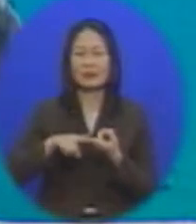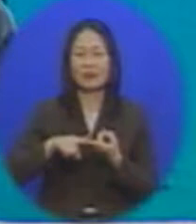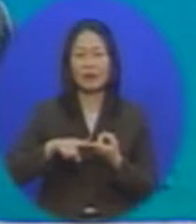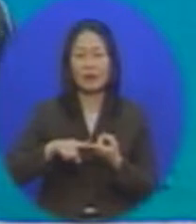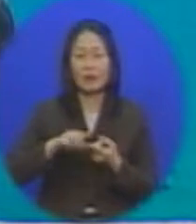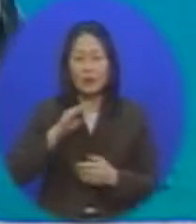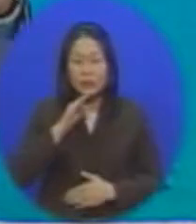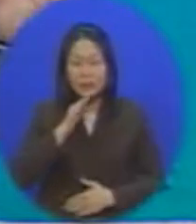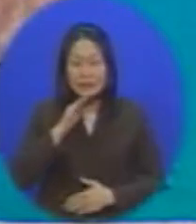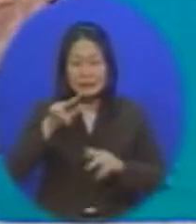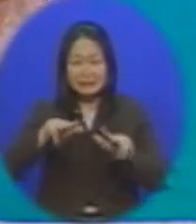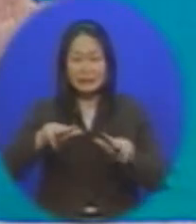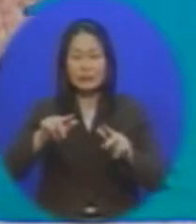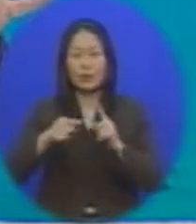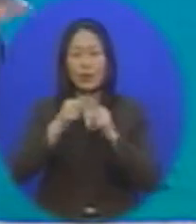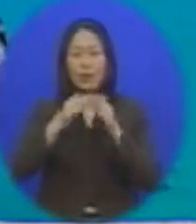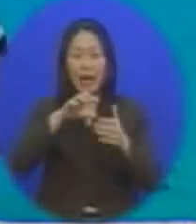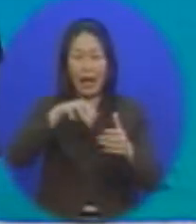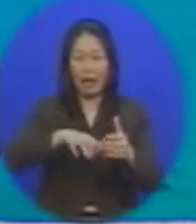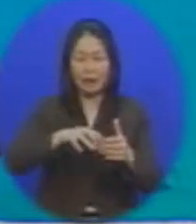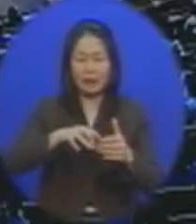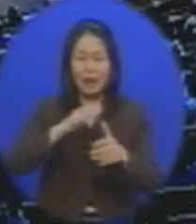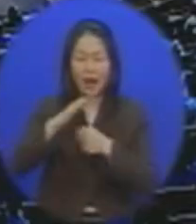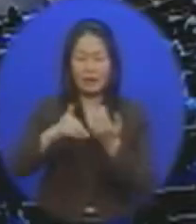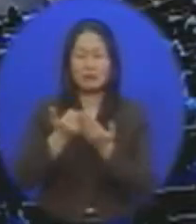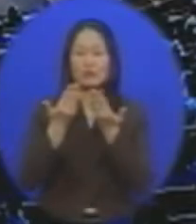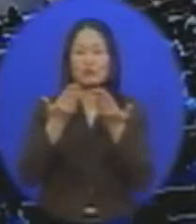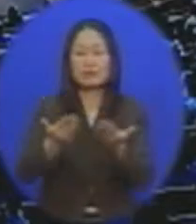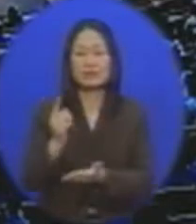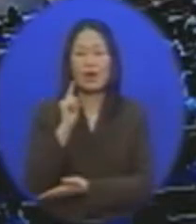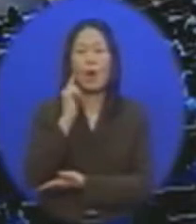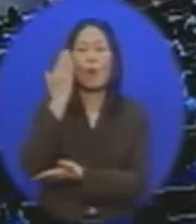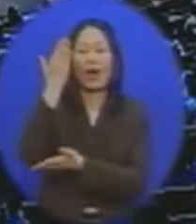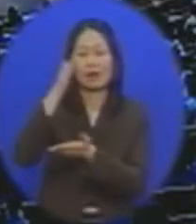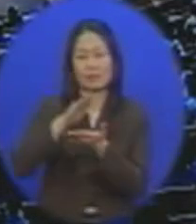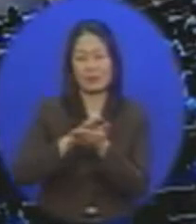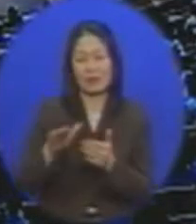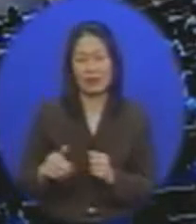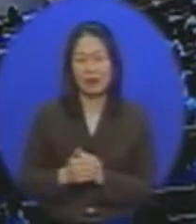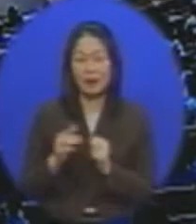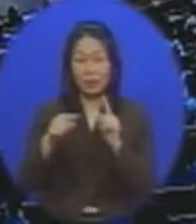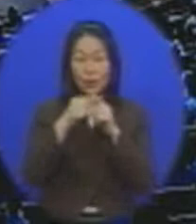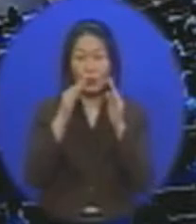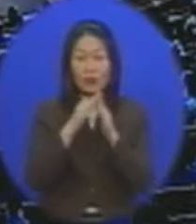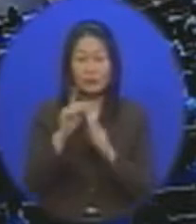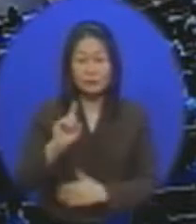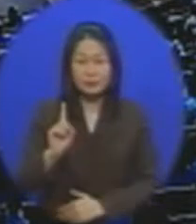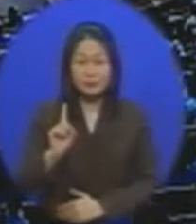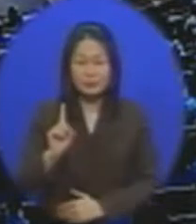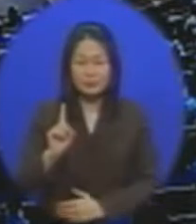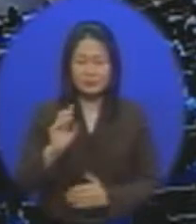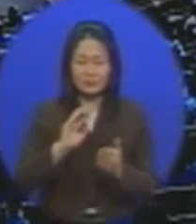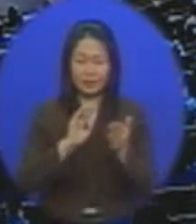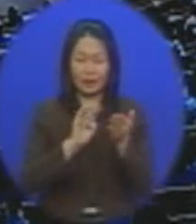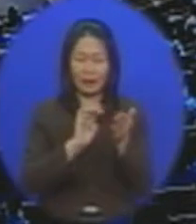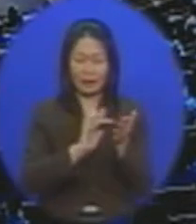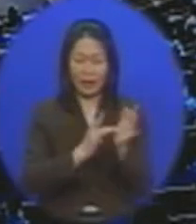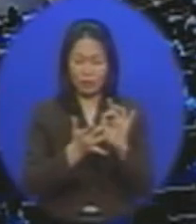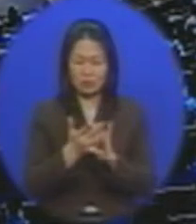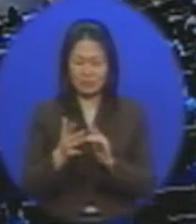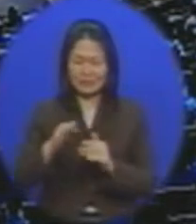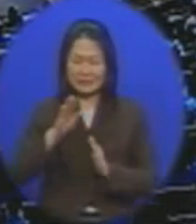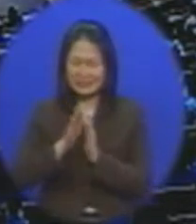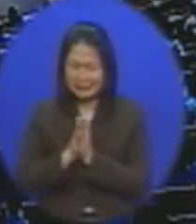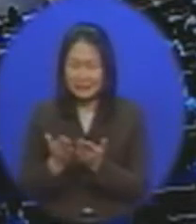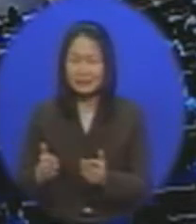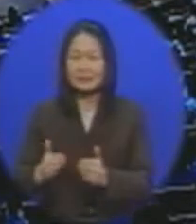그게 바로 지금 교회 안에 하나님이 주신 영광이에요 5 교회는 요 예수님이 친히 세우셨습니다